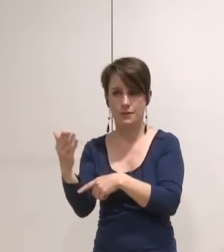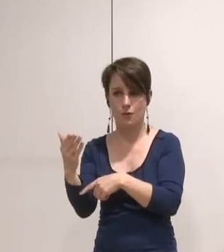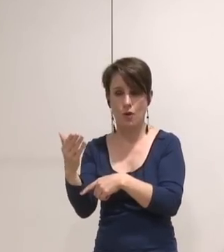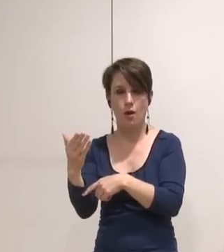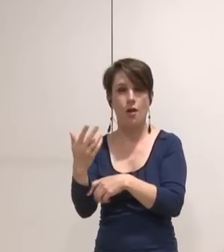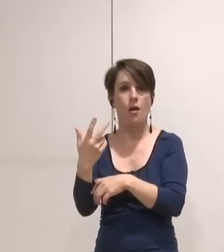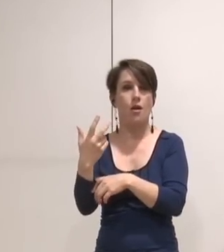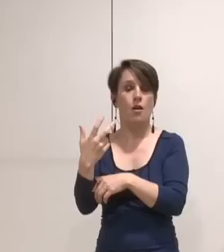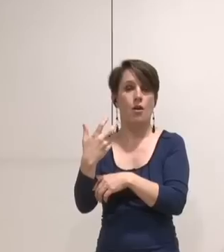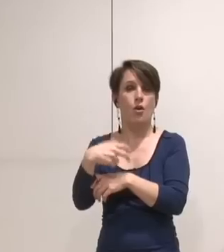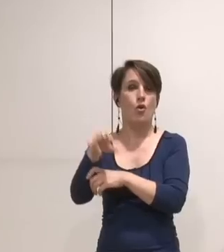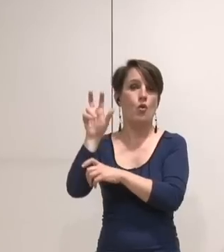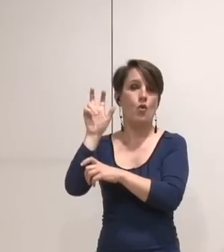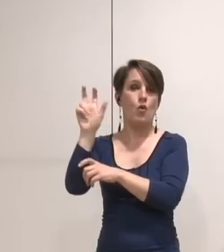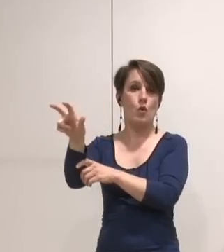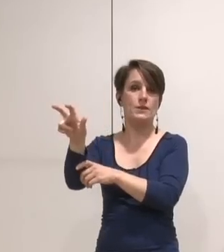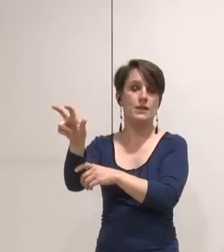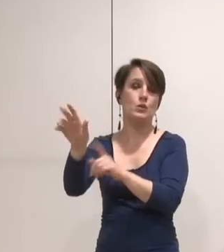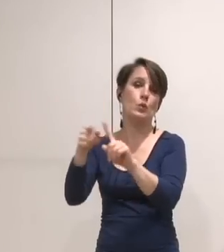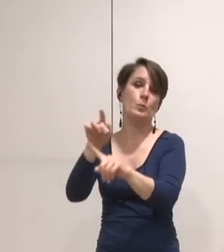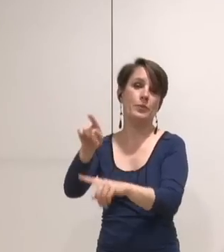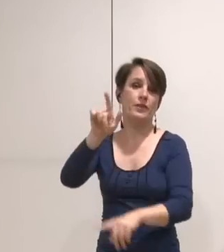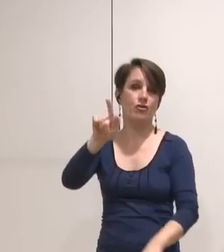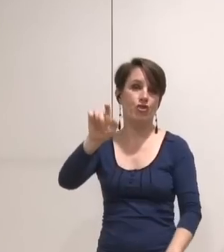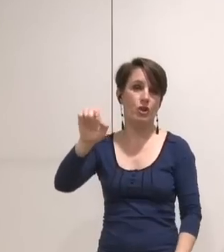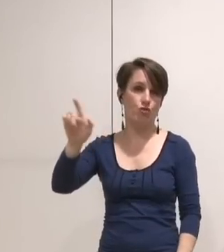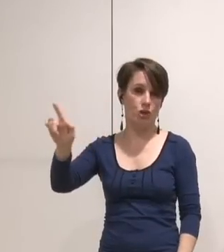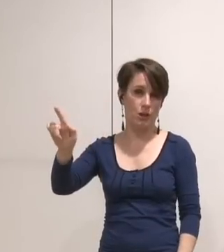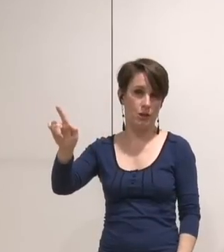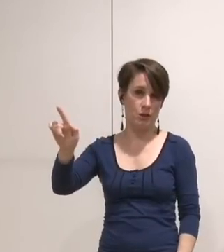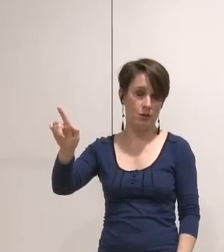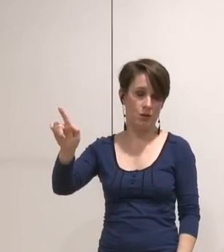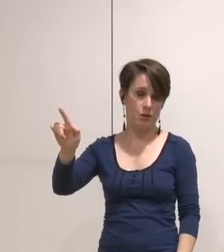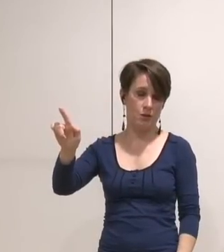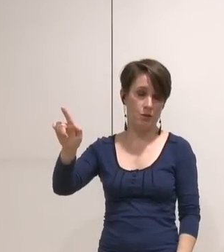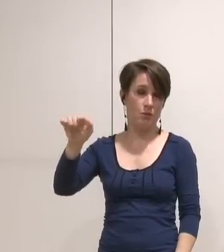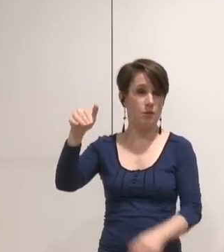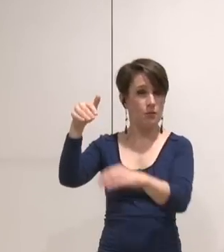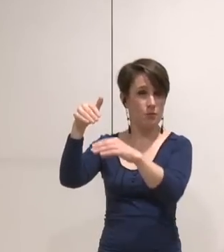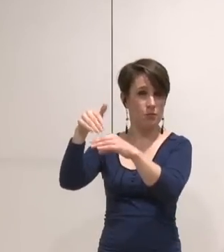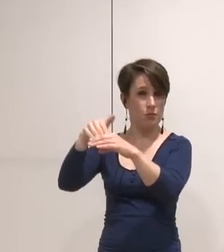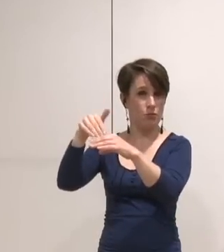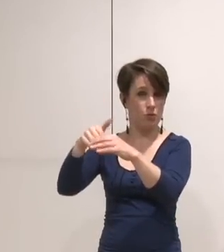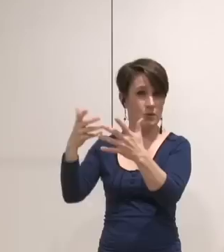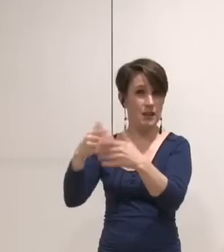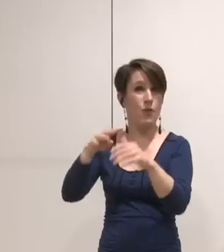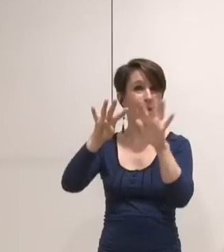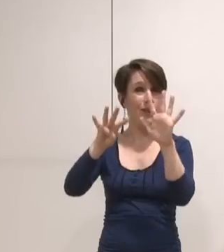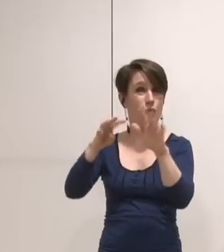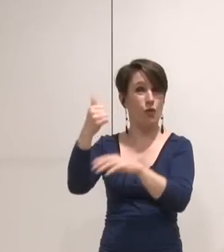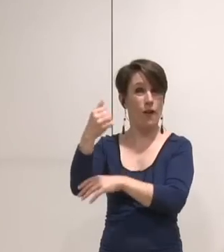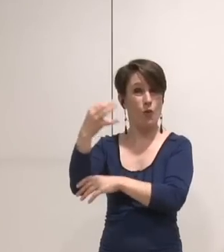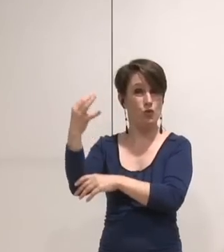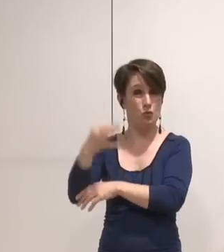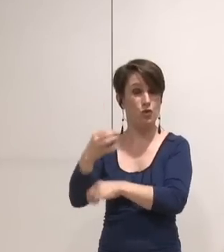dont dispose GEG qui constitue il faut le rappeler 91 % de son chiffre